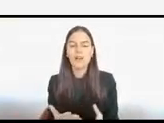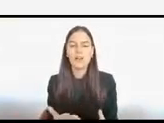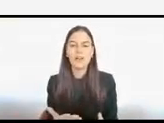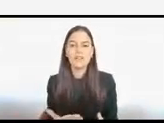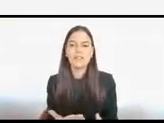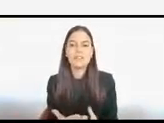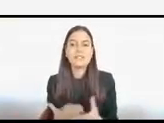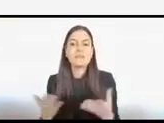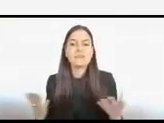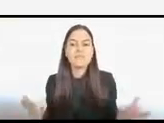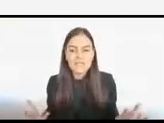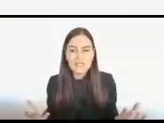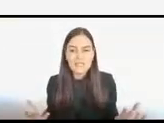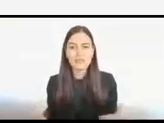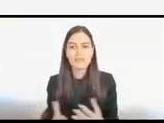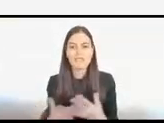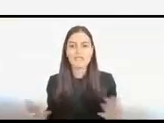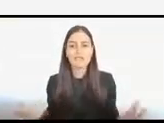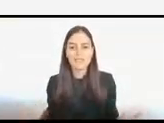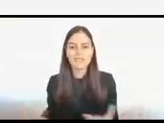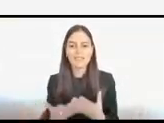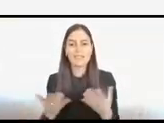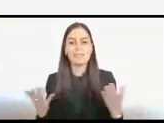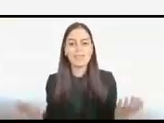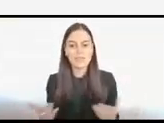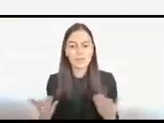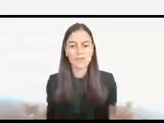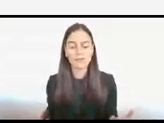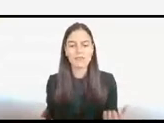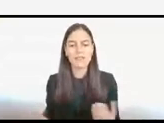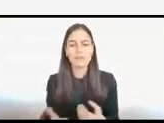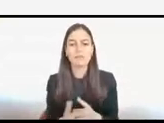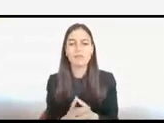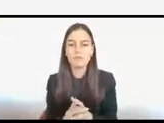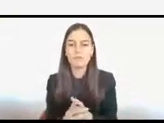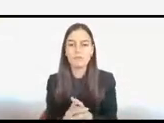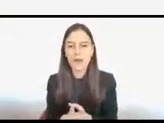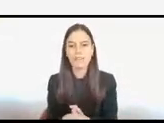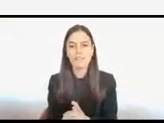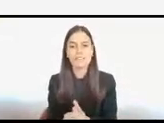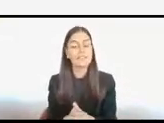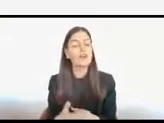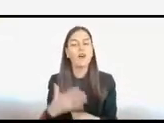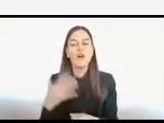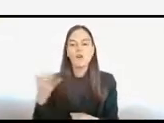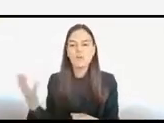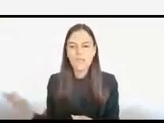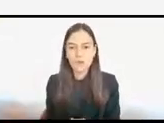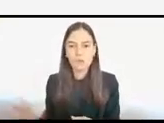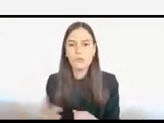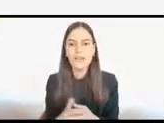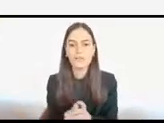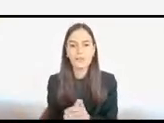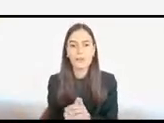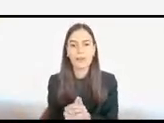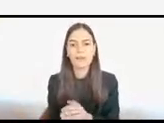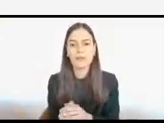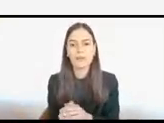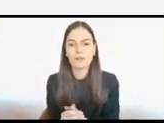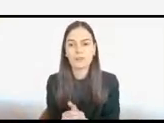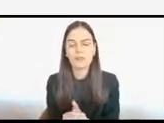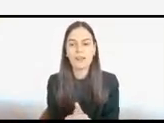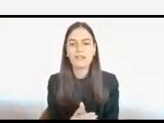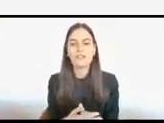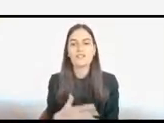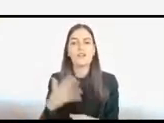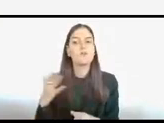fonction des dispositifs que vous allez choisir et des biens sur lesquels vous allez vouloir investir. Vous avez le Pinel dont a parlé